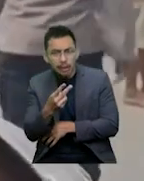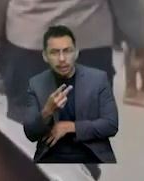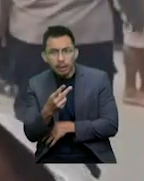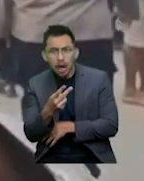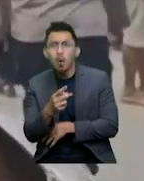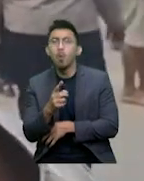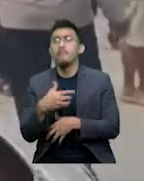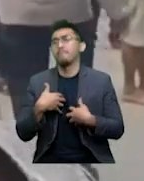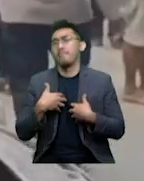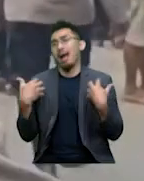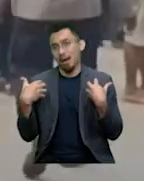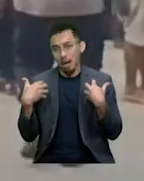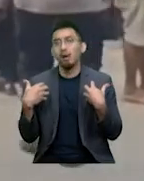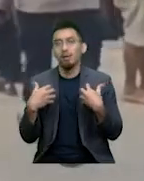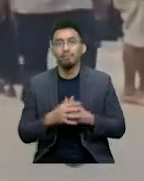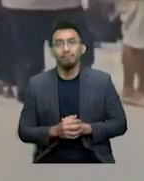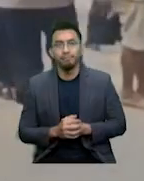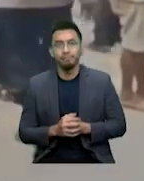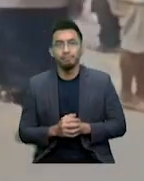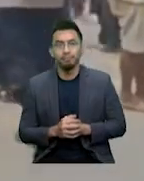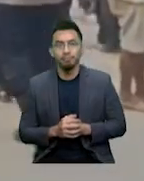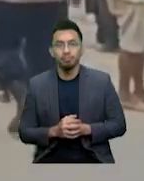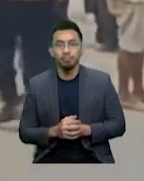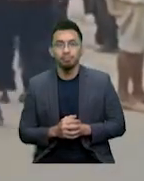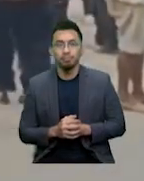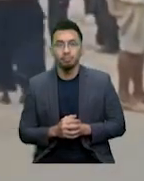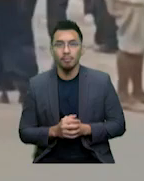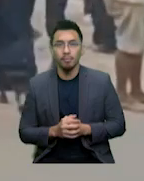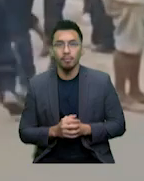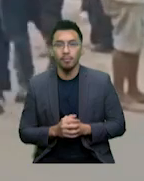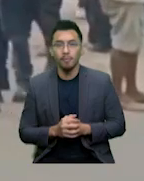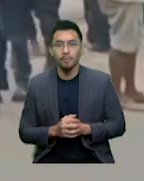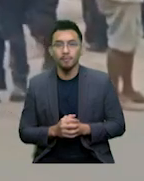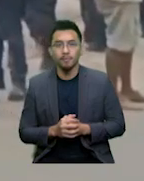perhitungan dan sedikit, mungkin sedikit ada